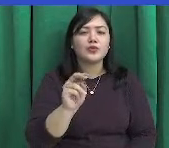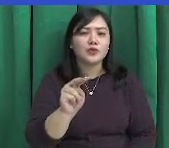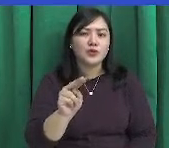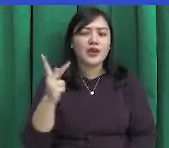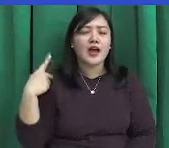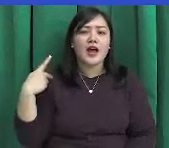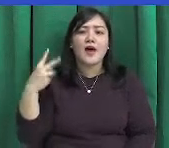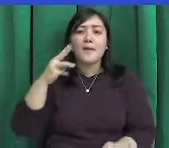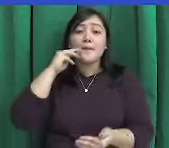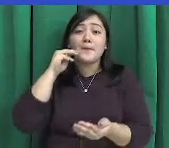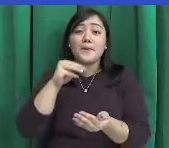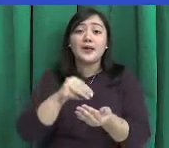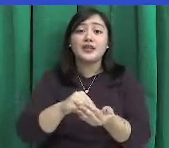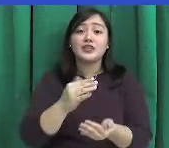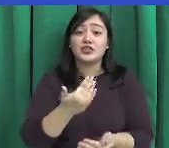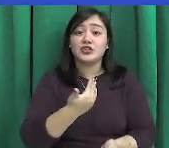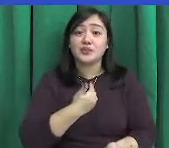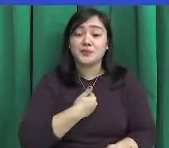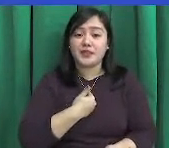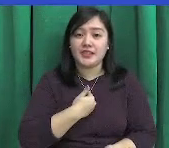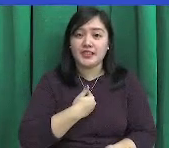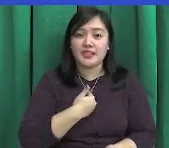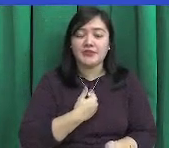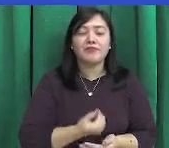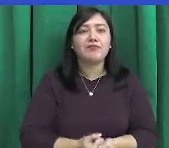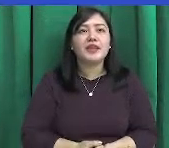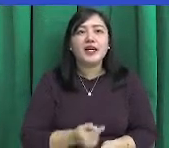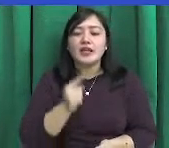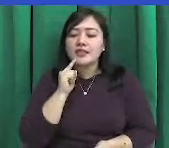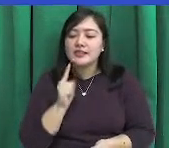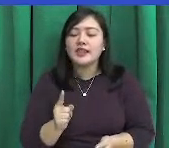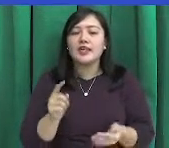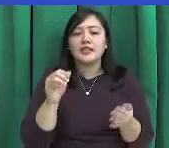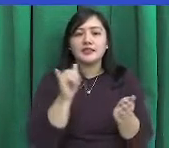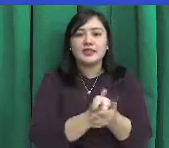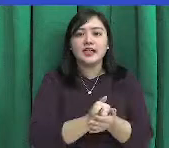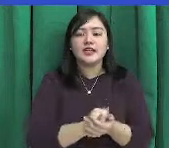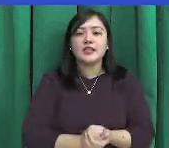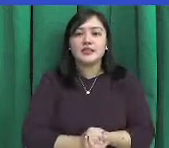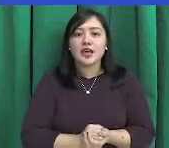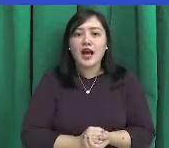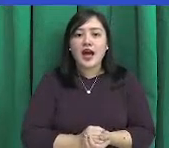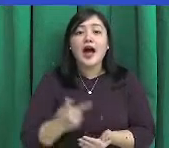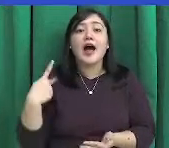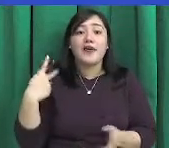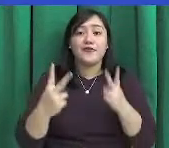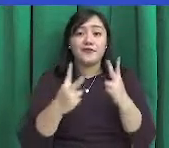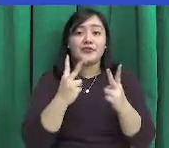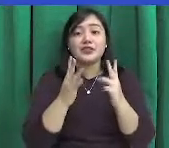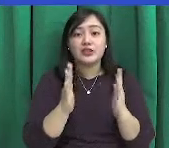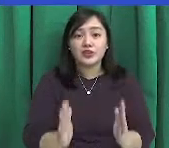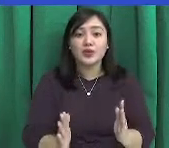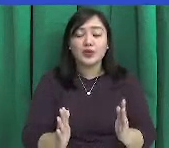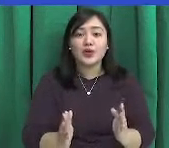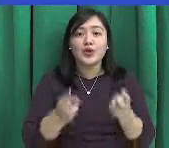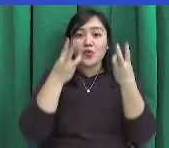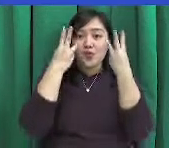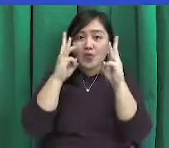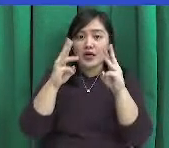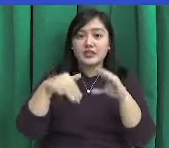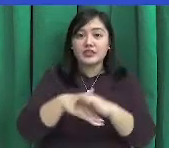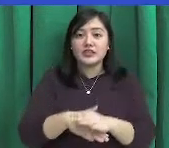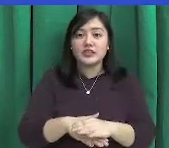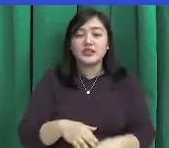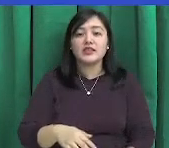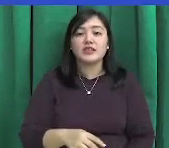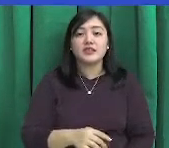akong guest mamaya sa TBL. At meron po akong inimbitahan, siya po ay nasa malayo, siya po ay nasa Tokyo,